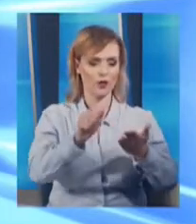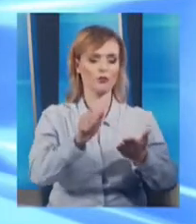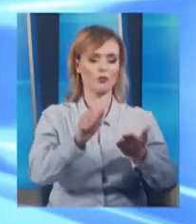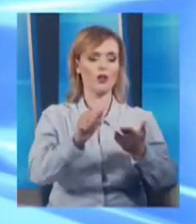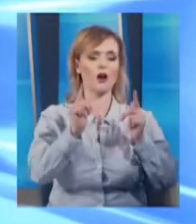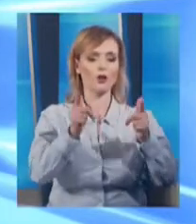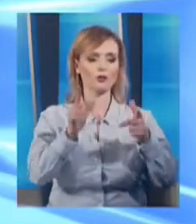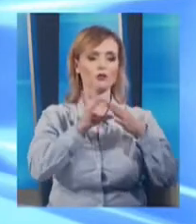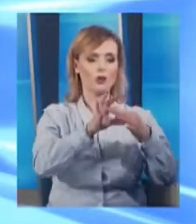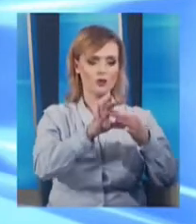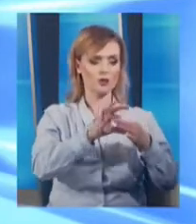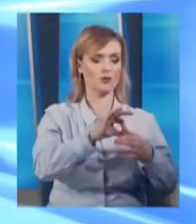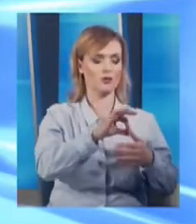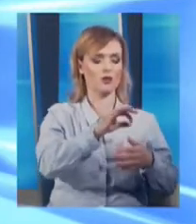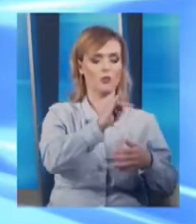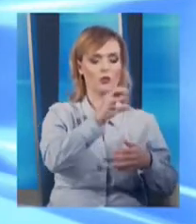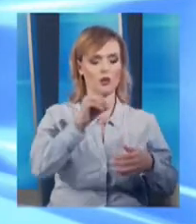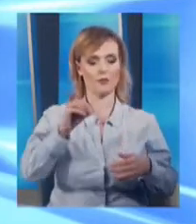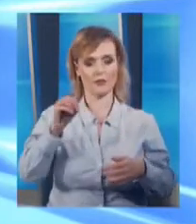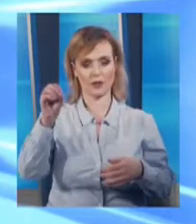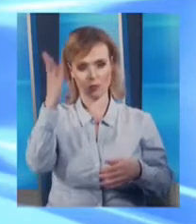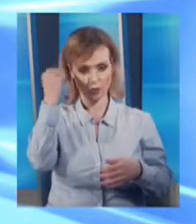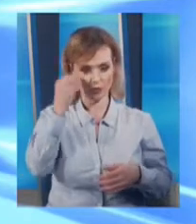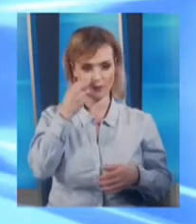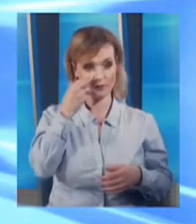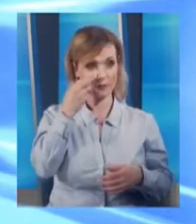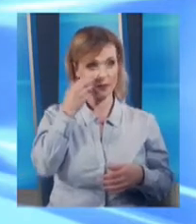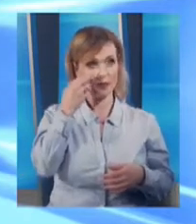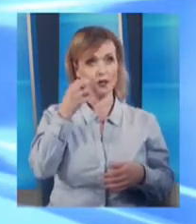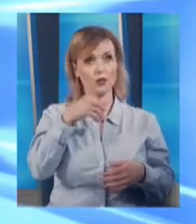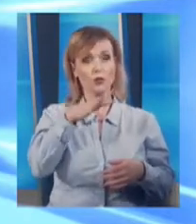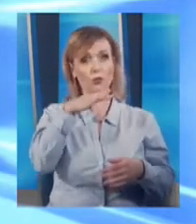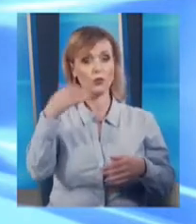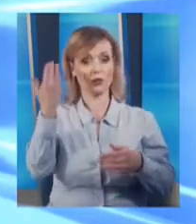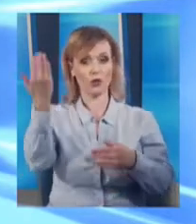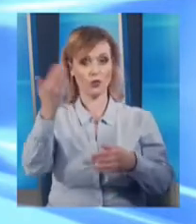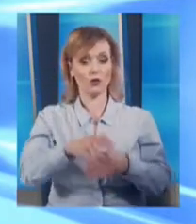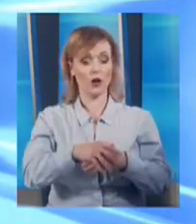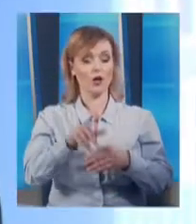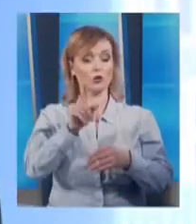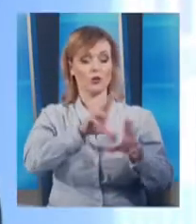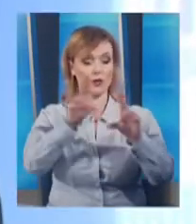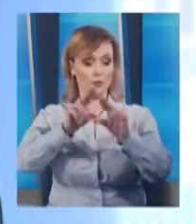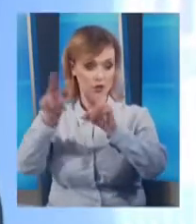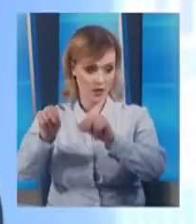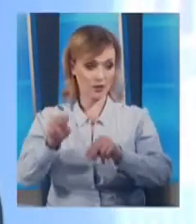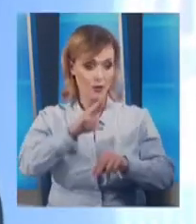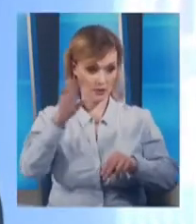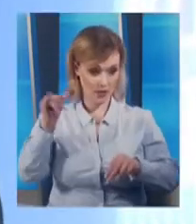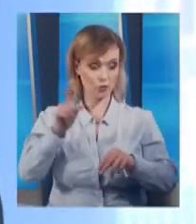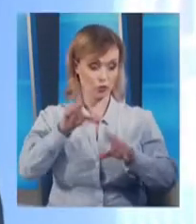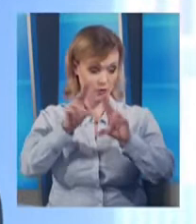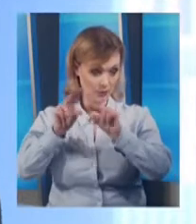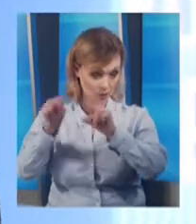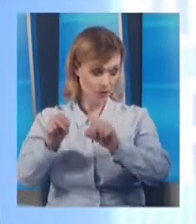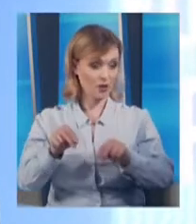Multe din promisiunile Maiei Sandu depășesc cadrul de posibilități oferite de Constituție unui președinte. Exact același lucru întâlnim la